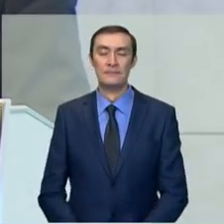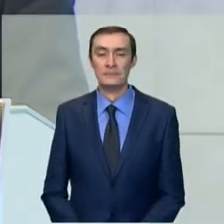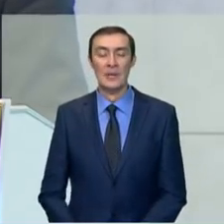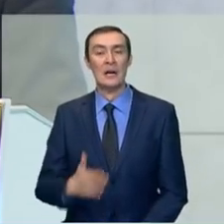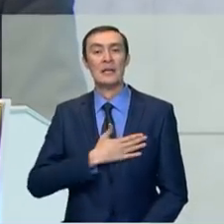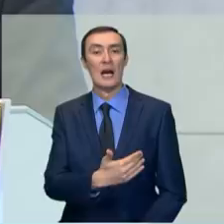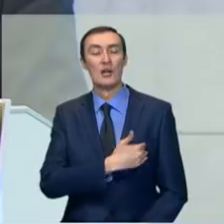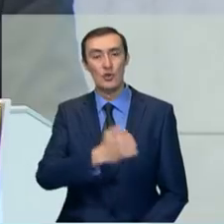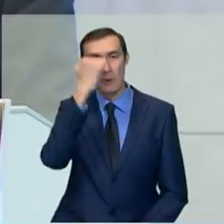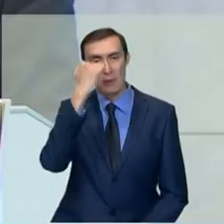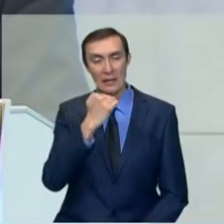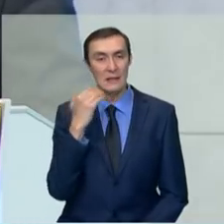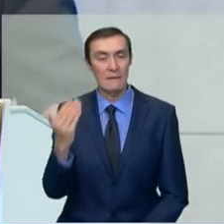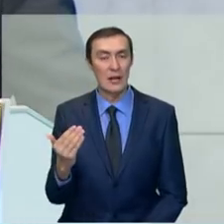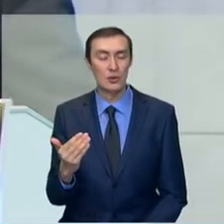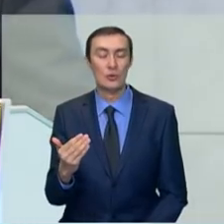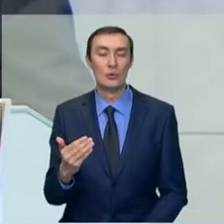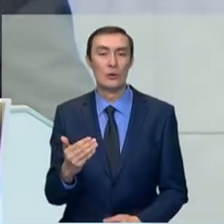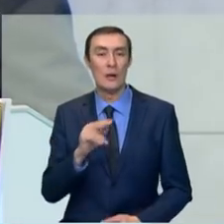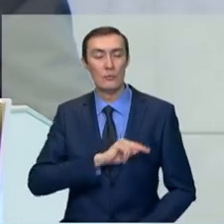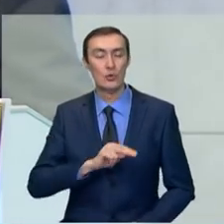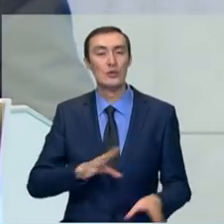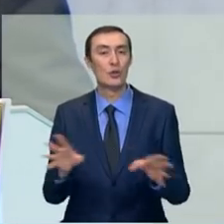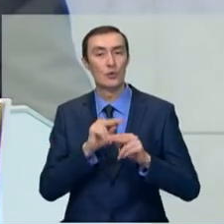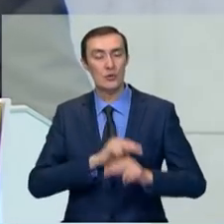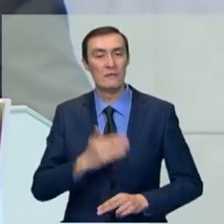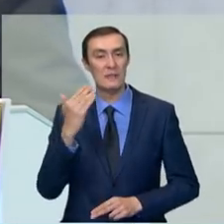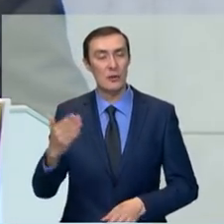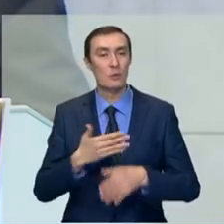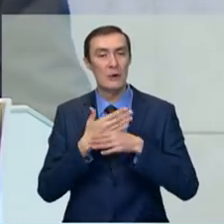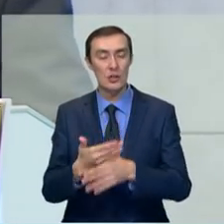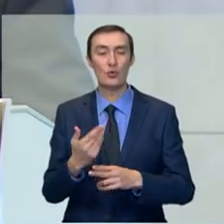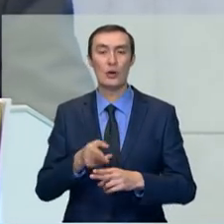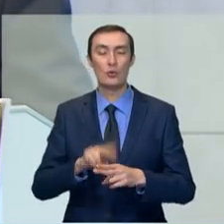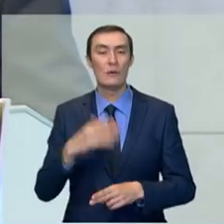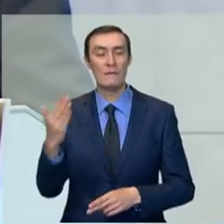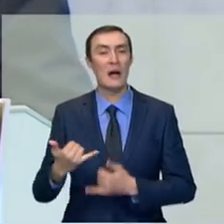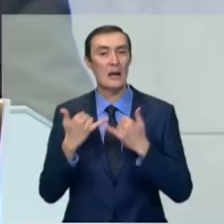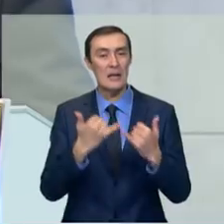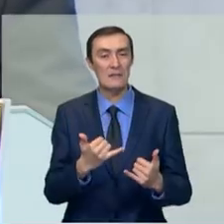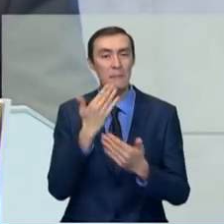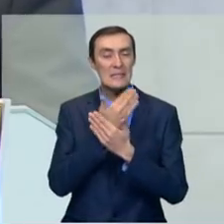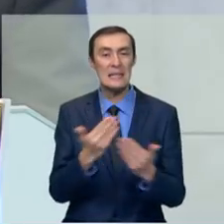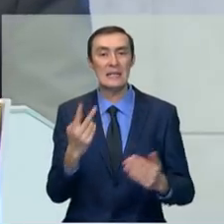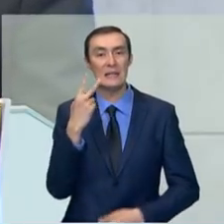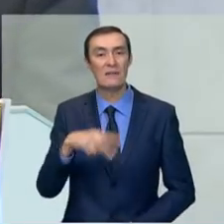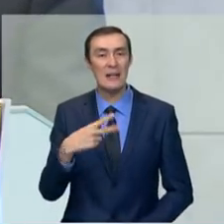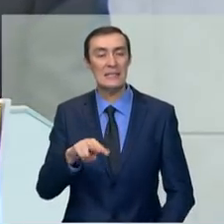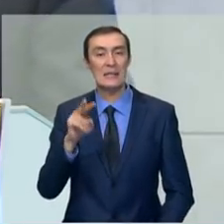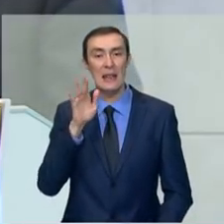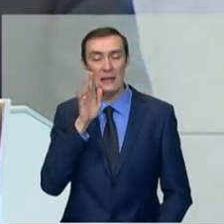Я хочу поблагодарить за вашу приверженность и сотрудничество, и за вашу поддержку, которую вы оказывали нам последние два